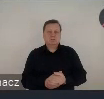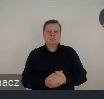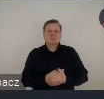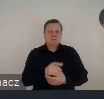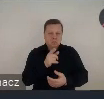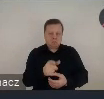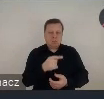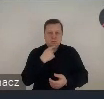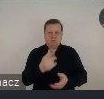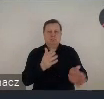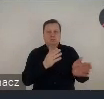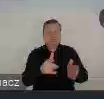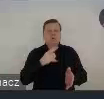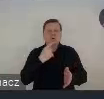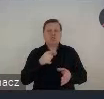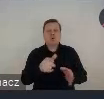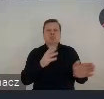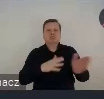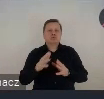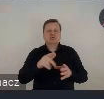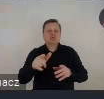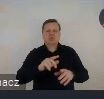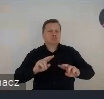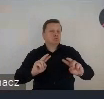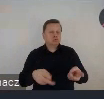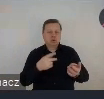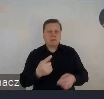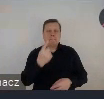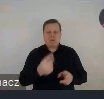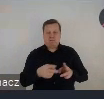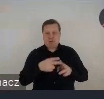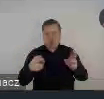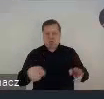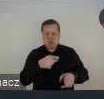przygotowane na podstawie praktycznych doświadczeń z pierwszej edycji